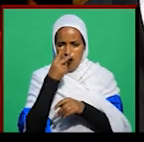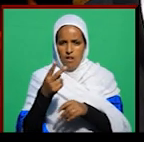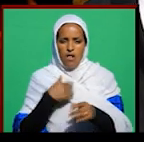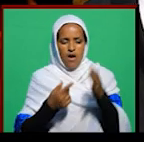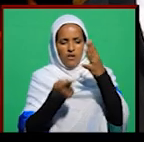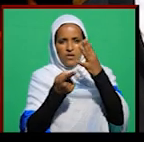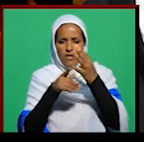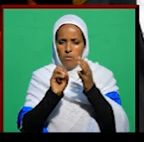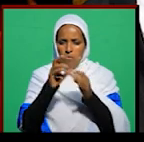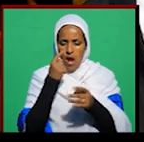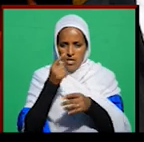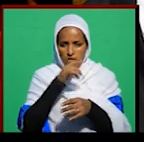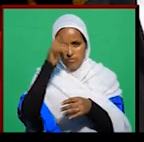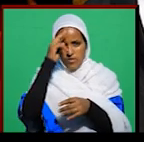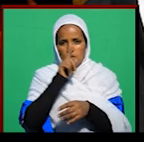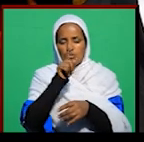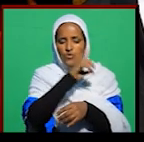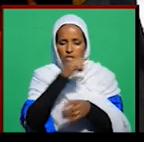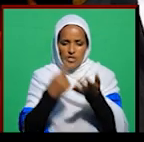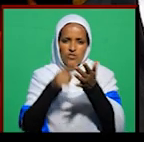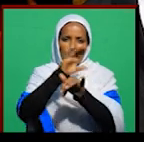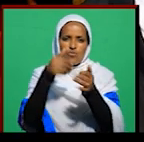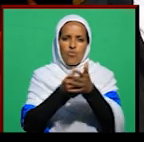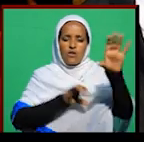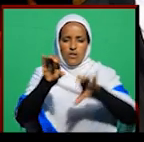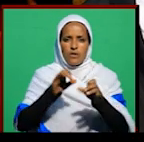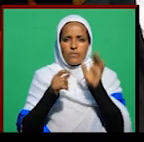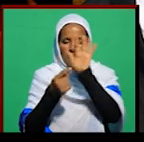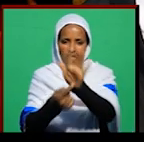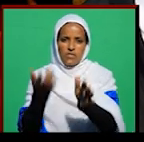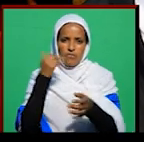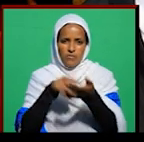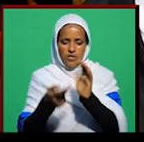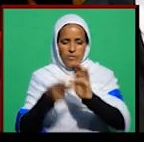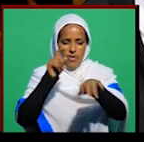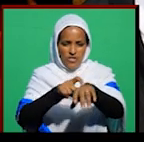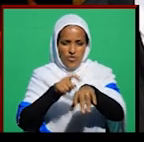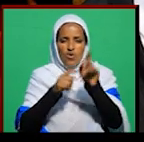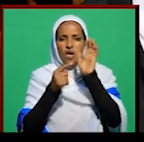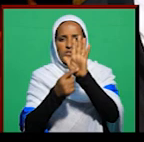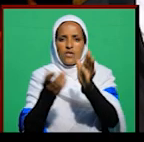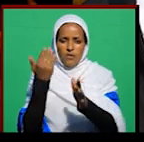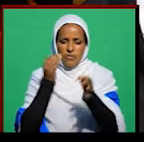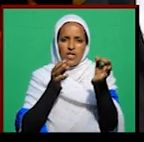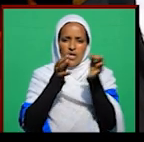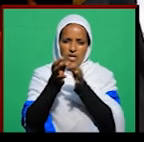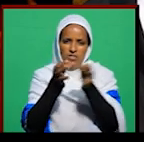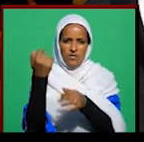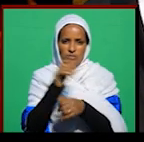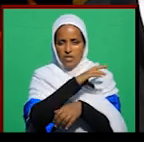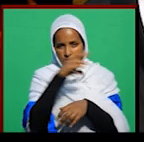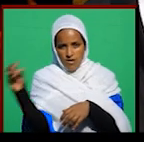ነው፣ አራተኛው አለ ጎልቶ ስላልታየ ነው። እና እነዚህን አደረገለት፣ ያ ምልክት ነበረ ማለት ነው። በጊዜው ያሳይ ነበረ፣ ይገልጽ ነበረ።